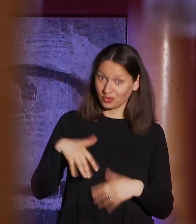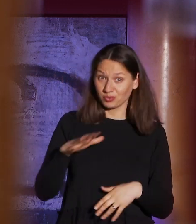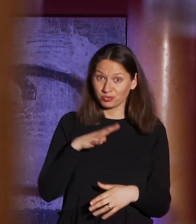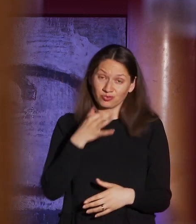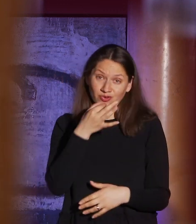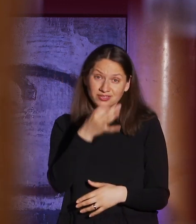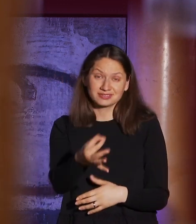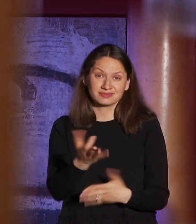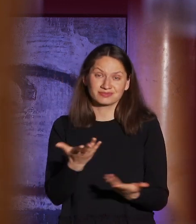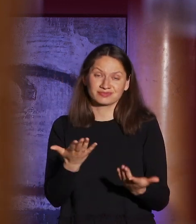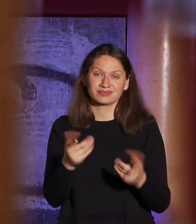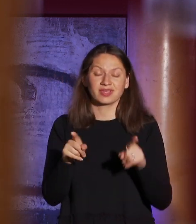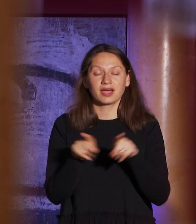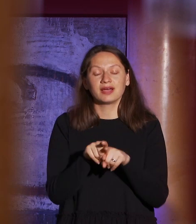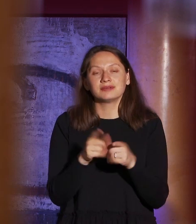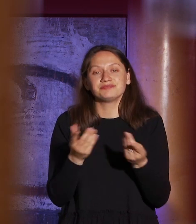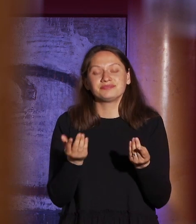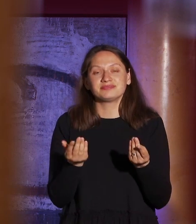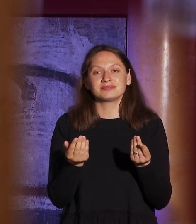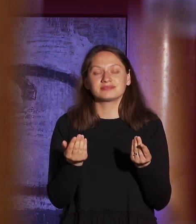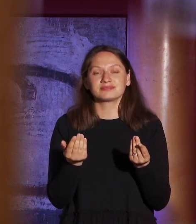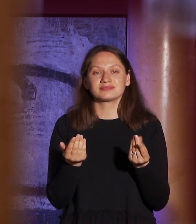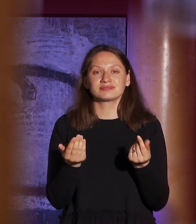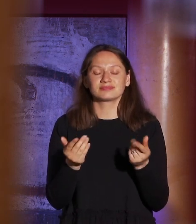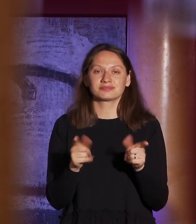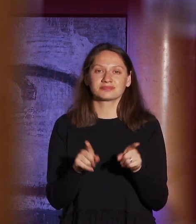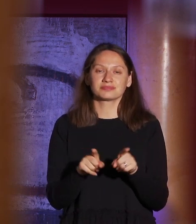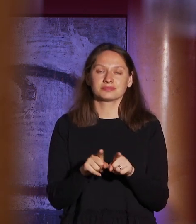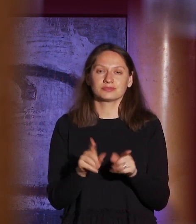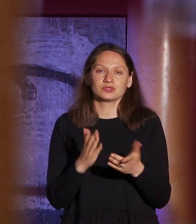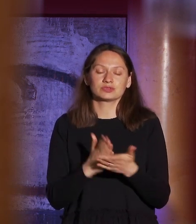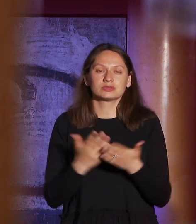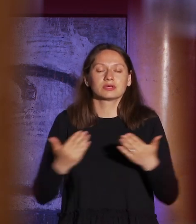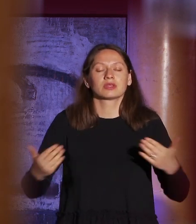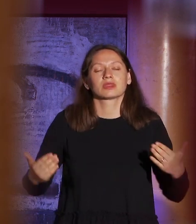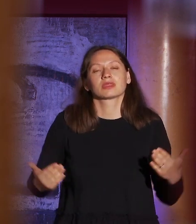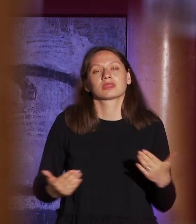trupučiuką, tarsi sukuria naujas meno